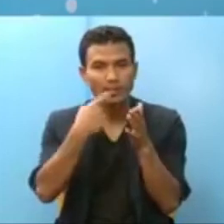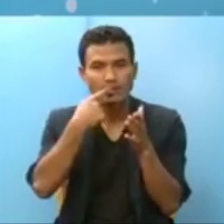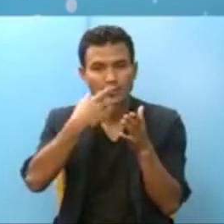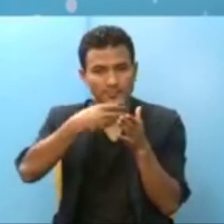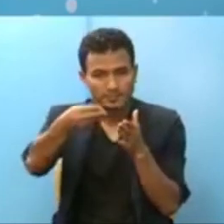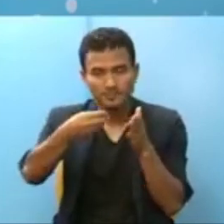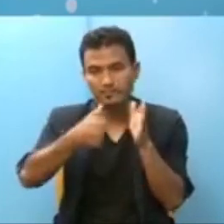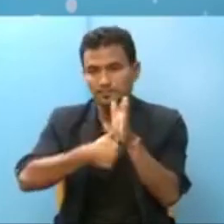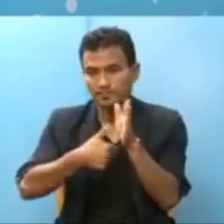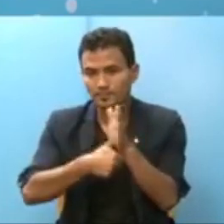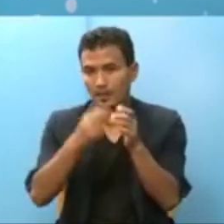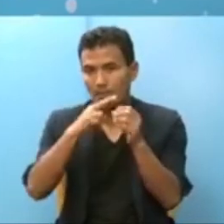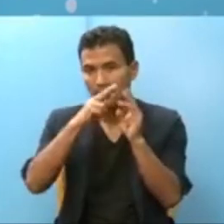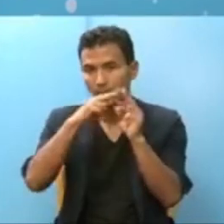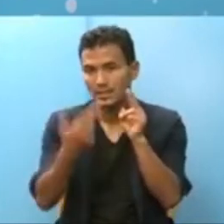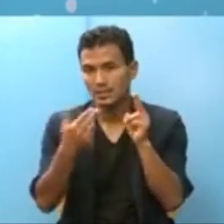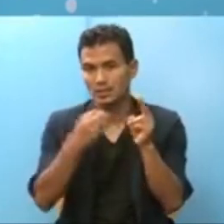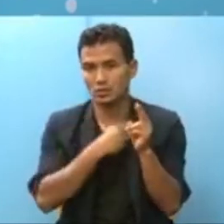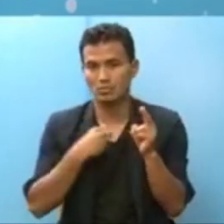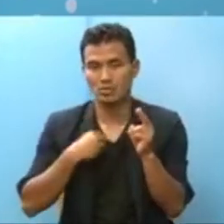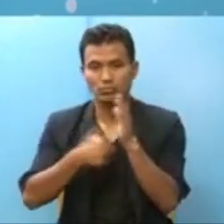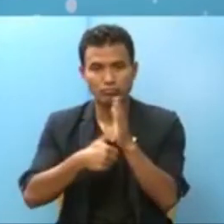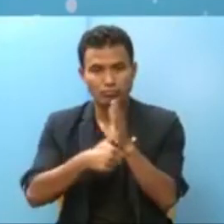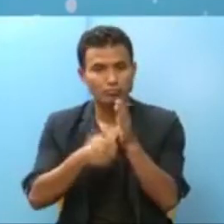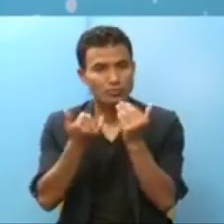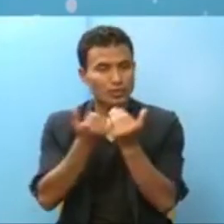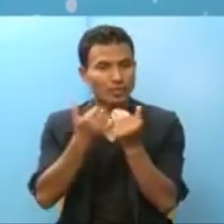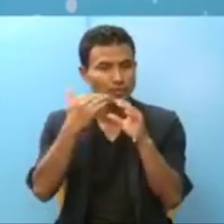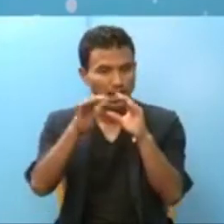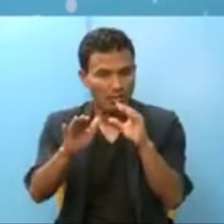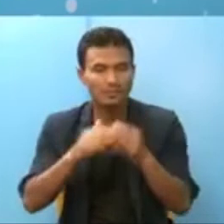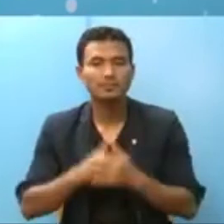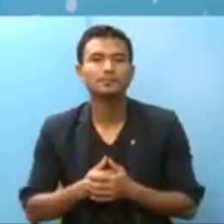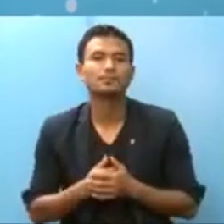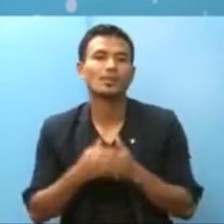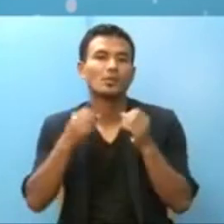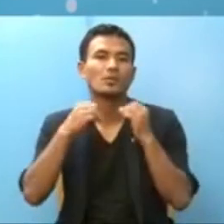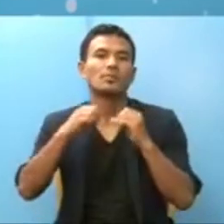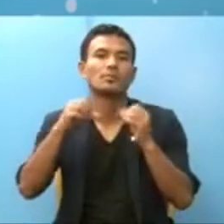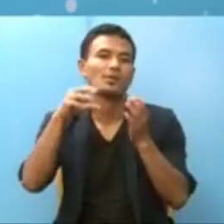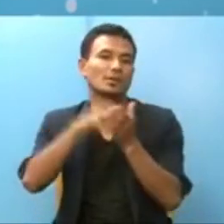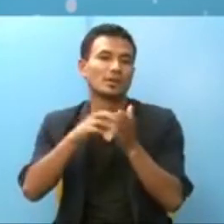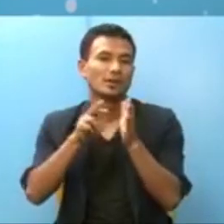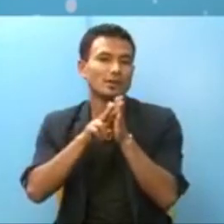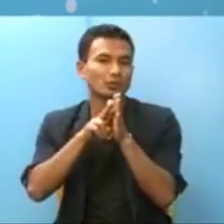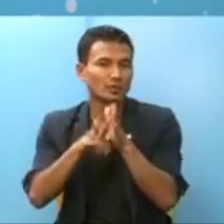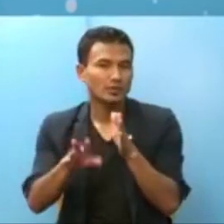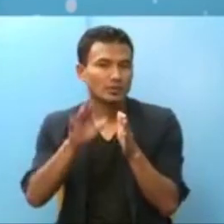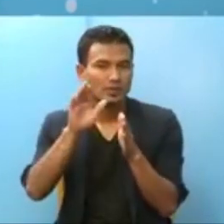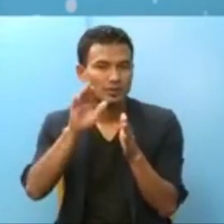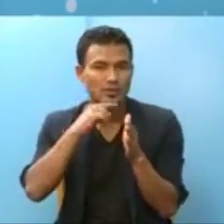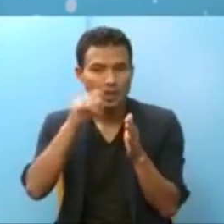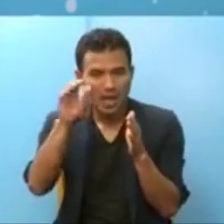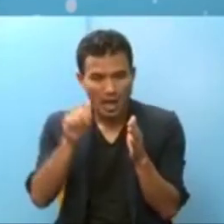संकलन गरी देरी अस्पताल को परियोक्साला मां परिच्चन गर्न पठाहियेको र परियोक्साला परिच्चन को नतिजा नाओ देई